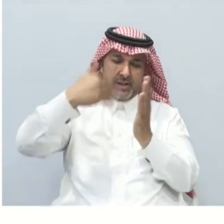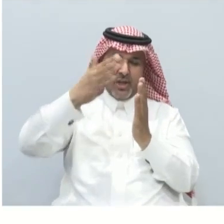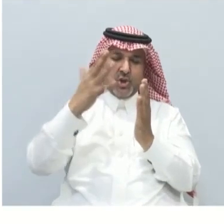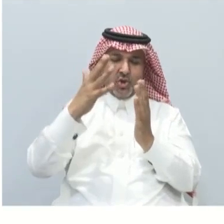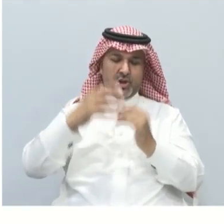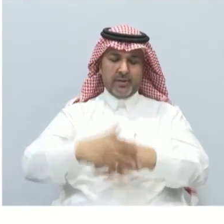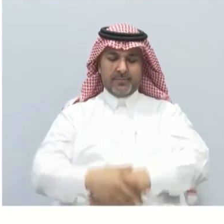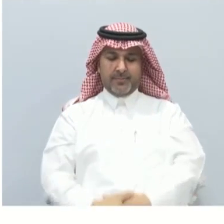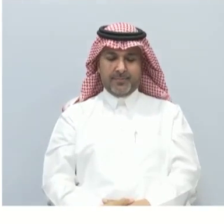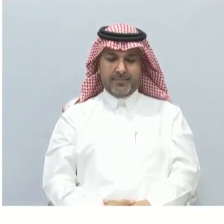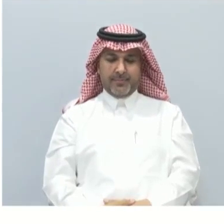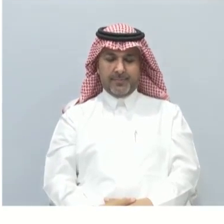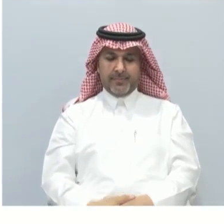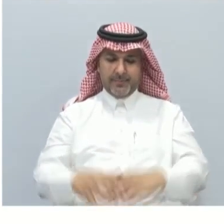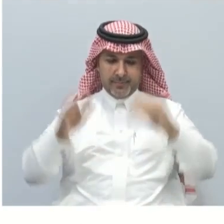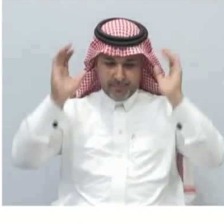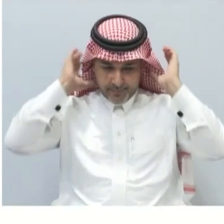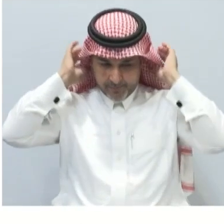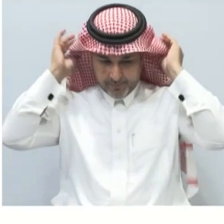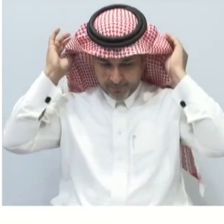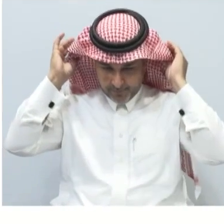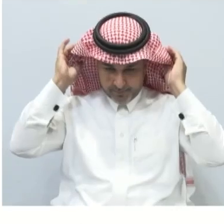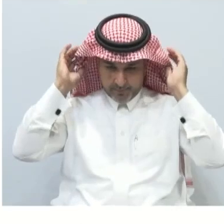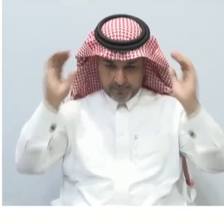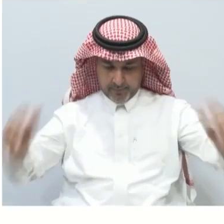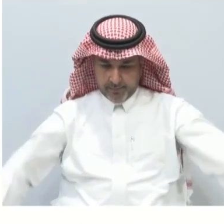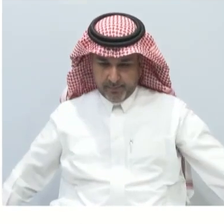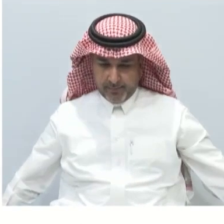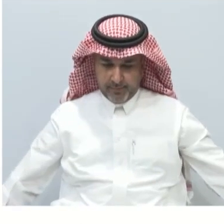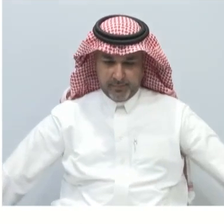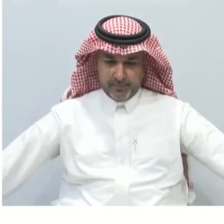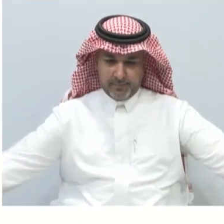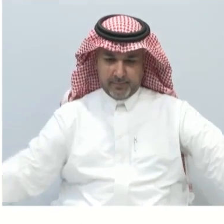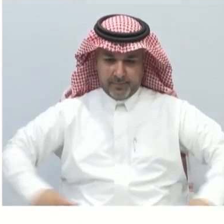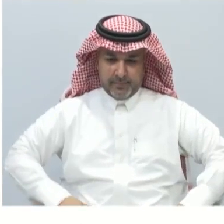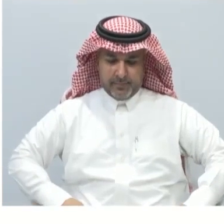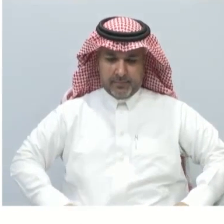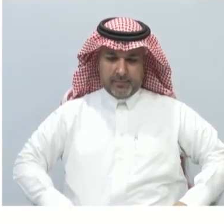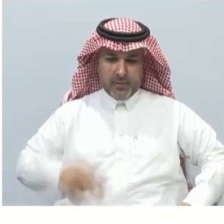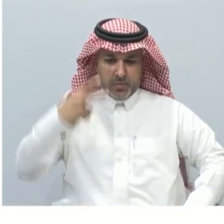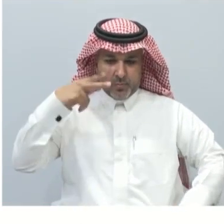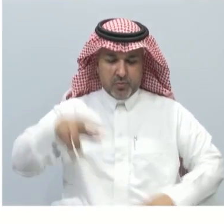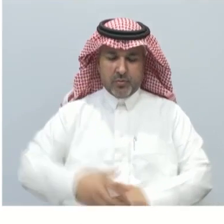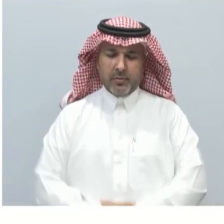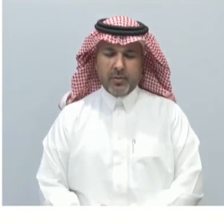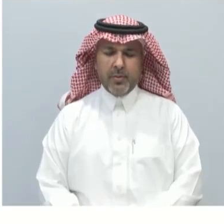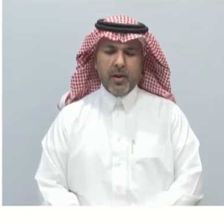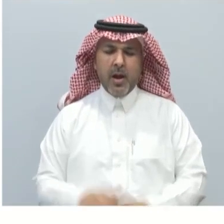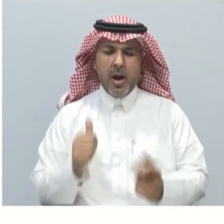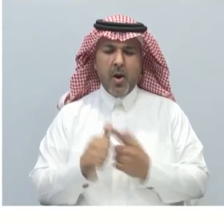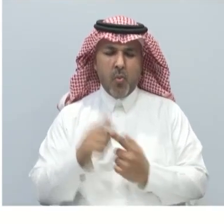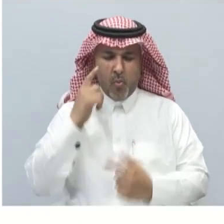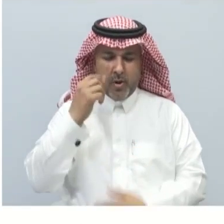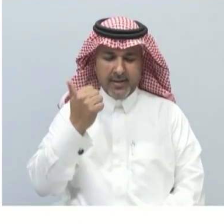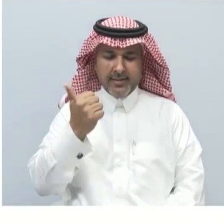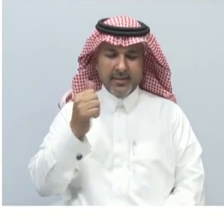القادم نشوف ايضا فقره خمسه بي لاحظ هنا نحدد الداله الام والتحويلات اللي تمت عليها الام هي